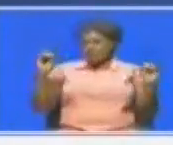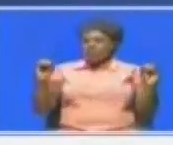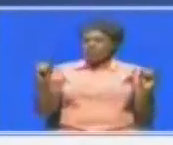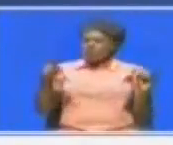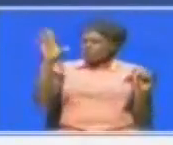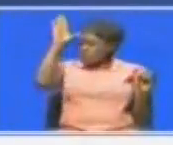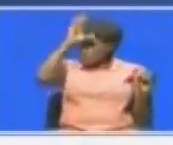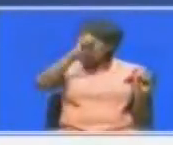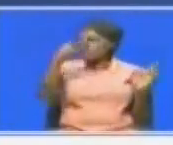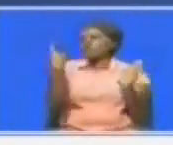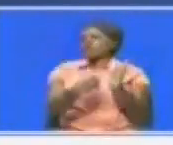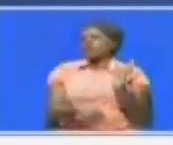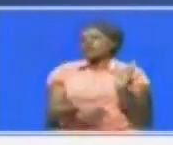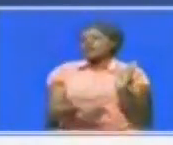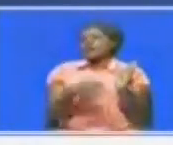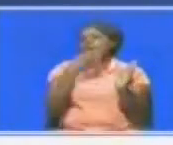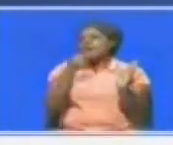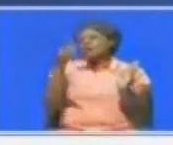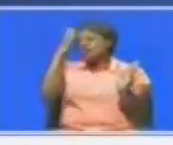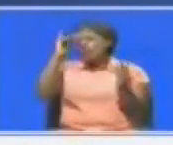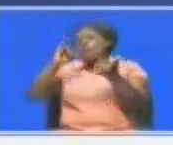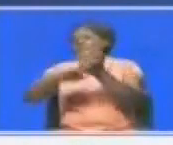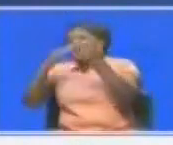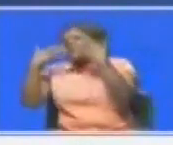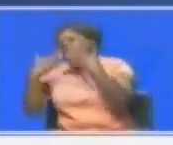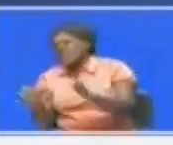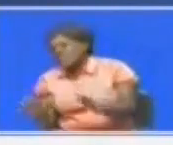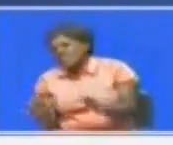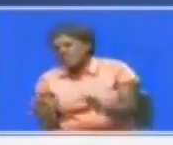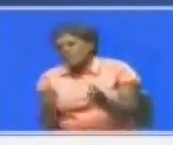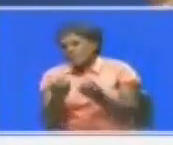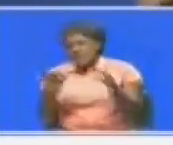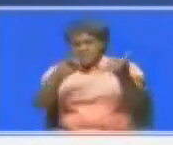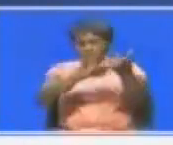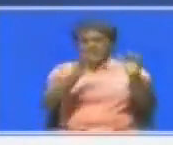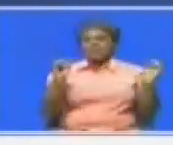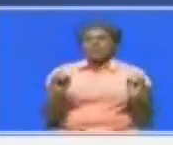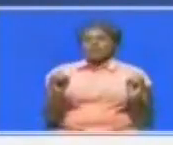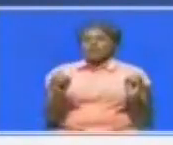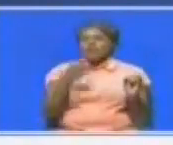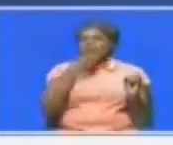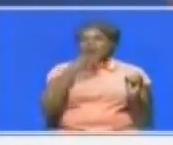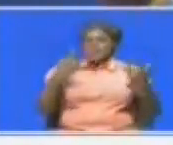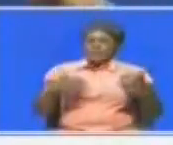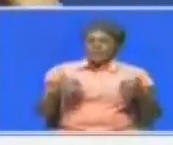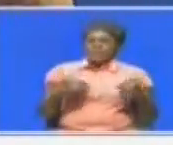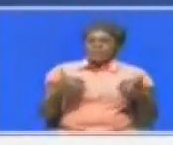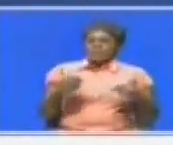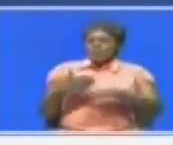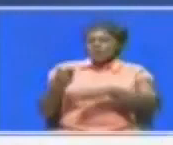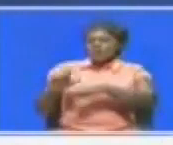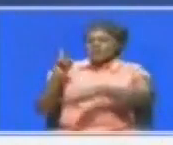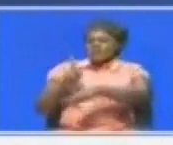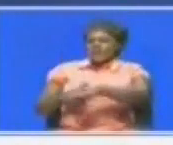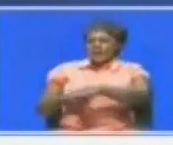gani mmekosa? Mwanaume unajua yule ni bwana wenyewe. Alafu unajua hata kuoa. Manake wengi huwa hamuolewi. Mwanaume anacheza na wewe, unapoteza muda.